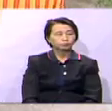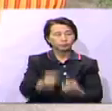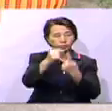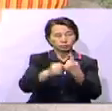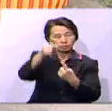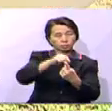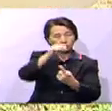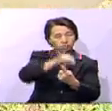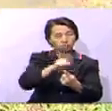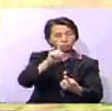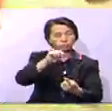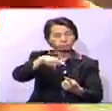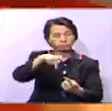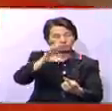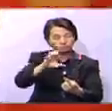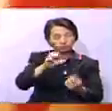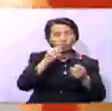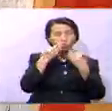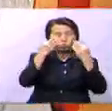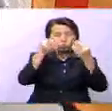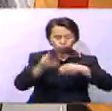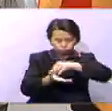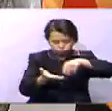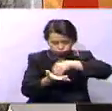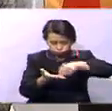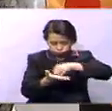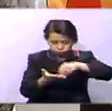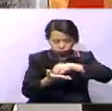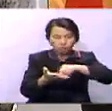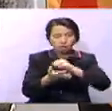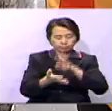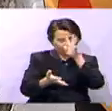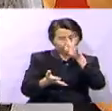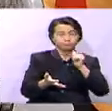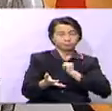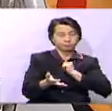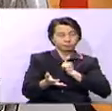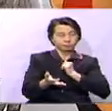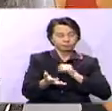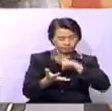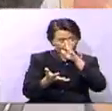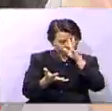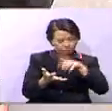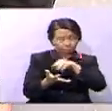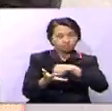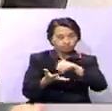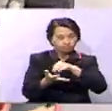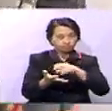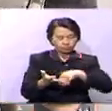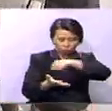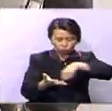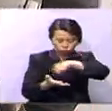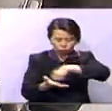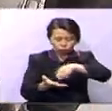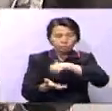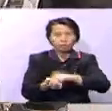Pisang goreng GPC popular dengan ramuan tepung yang diadun dan direka sendiri oleh Hairul. Selain itu, bancuhan